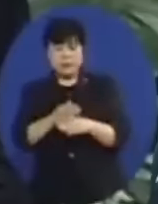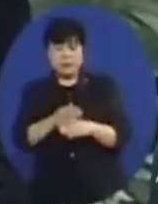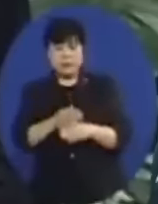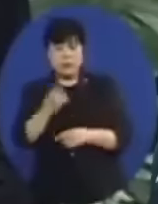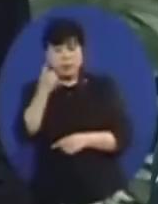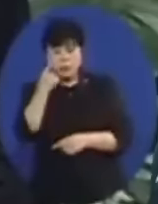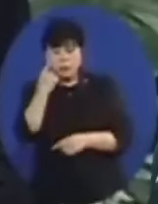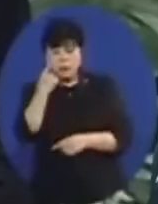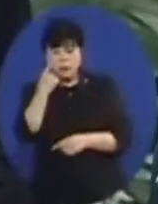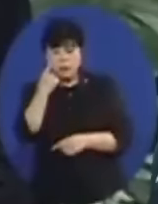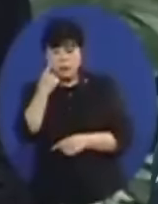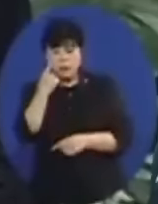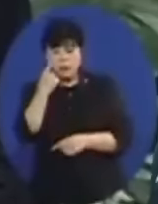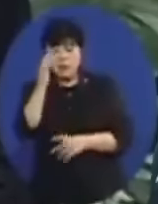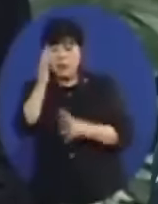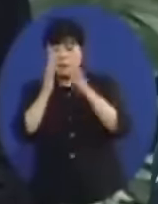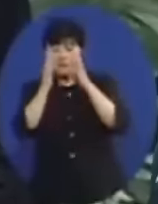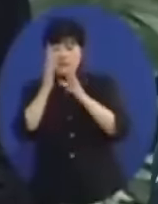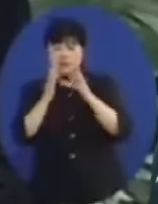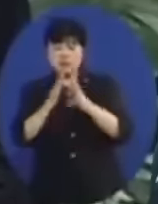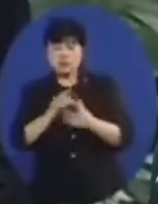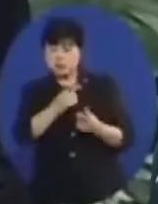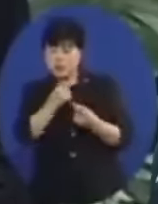살펴보세요. 풀은 채소같이